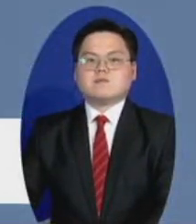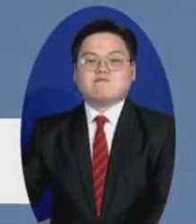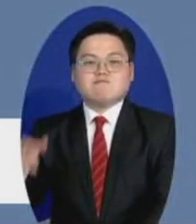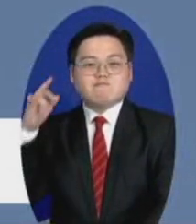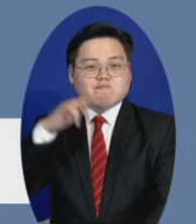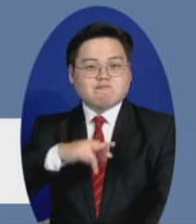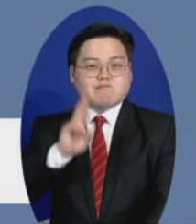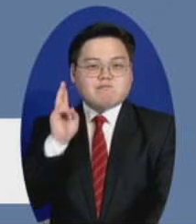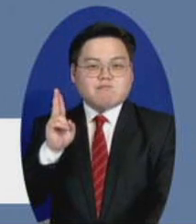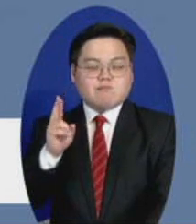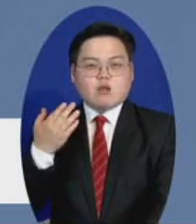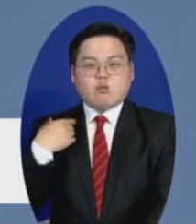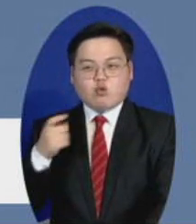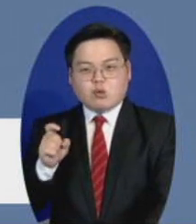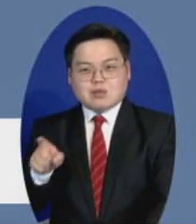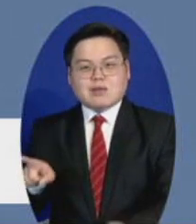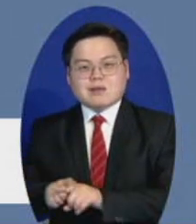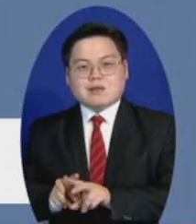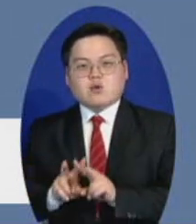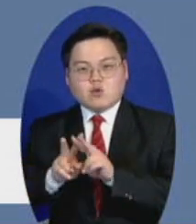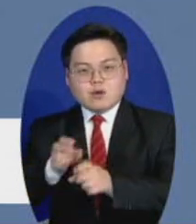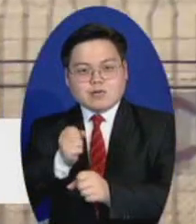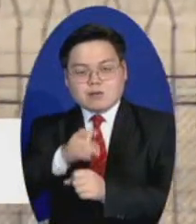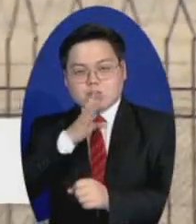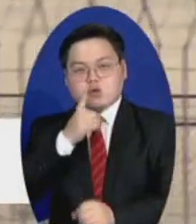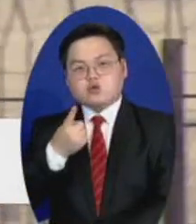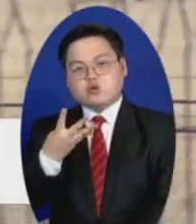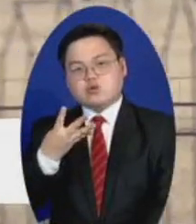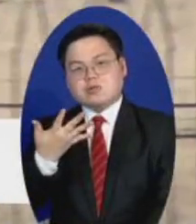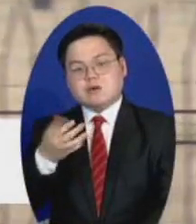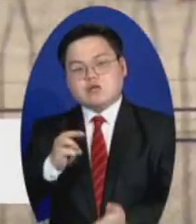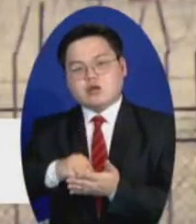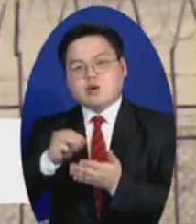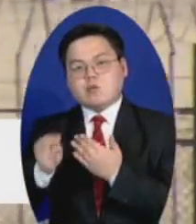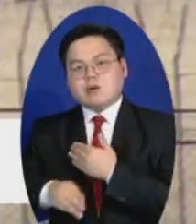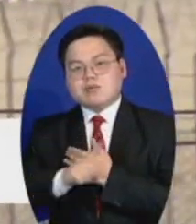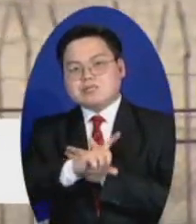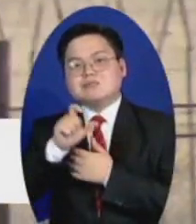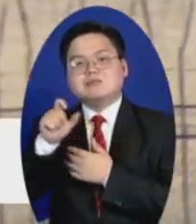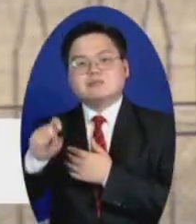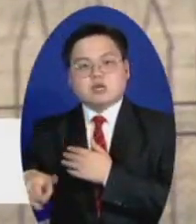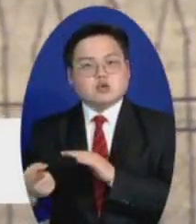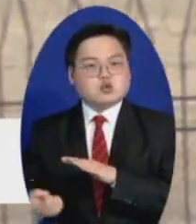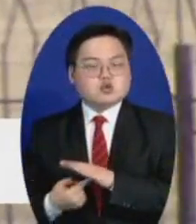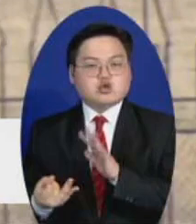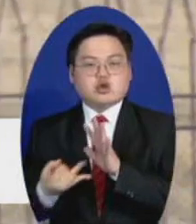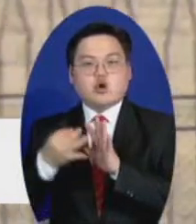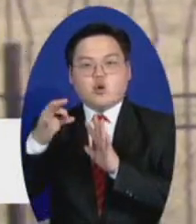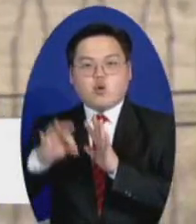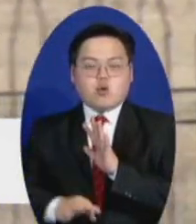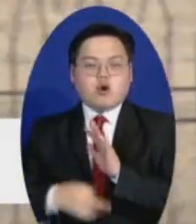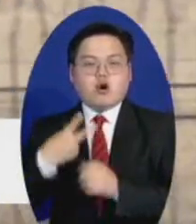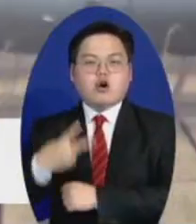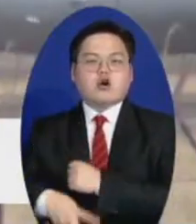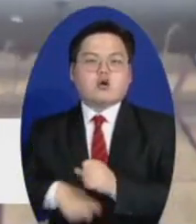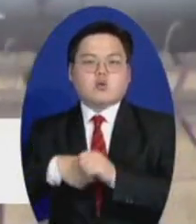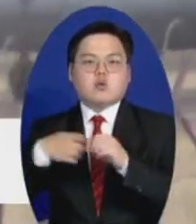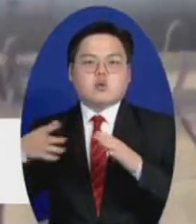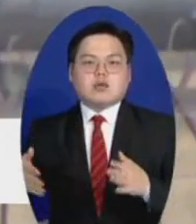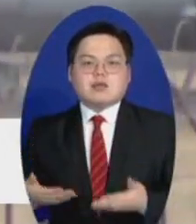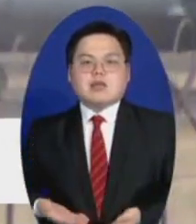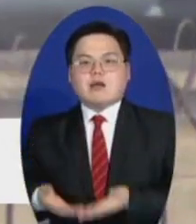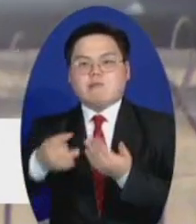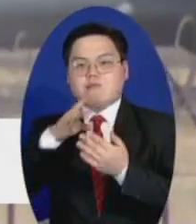Агаарын тээврийн компаниудыг хэмээн ажилуулахад шаардлагатай 145 тэрбум төгрөгийн зээлийн хүүсвэрийг 7% хүүтэй 2 жилийн хугацаатай